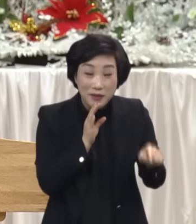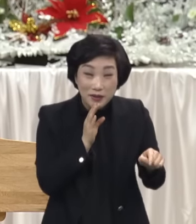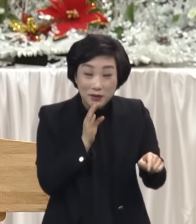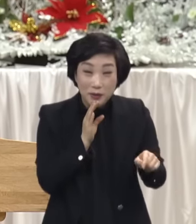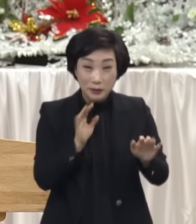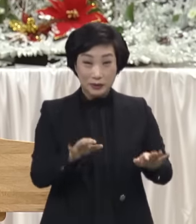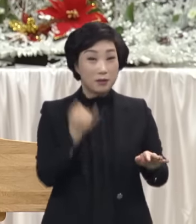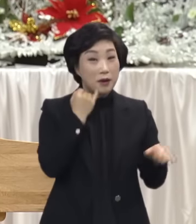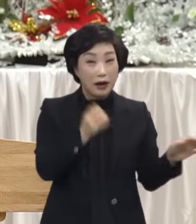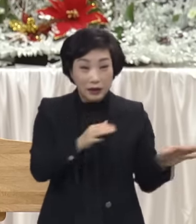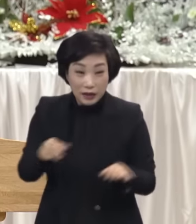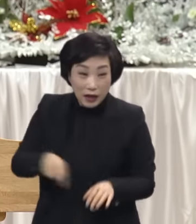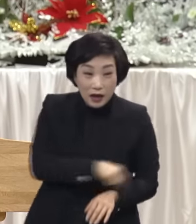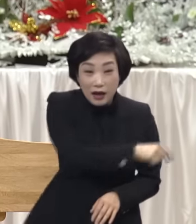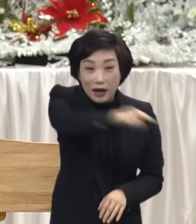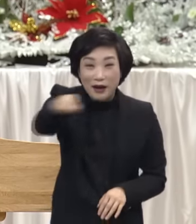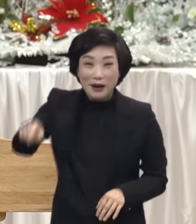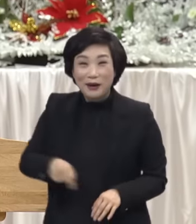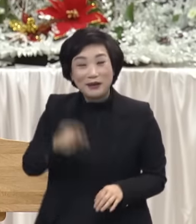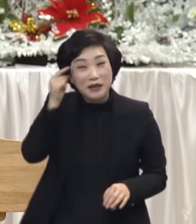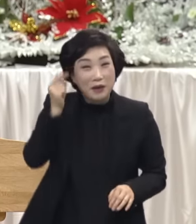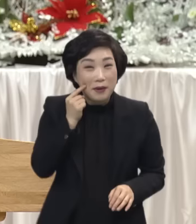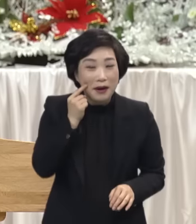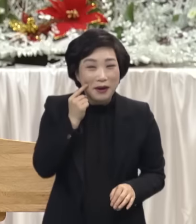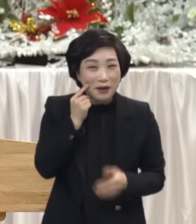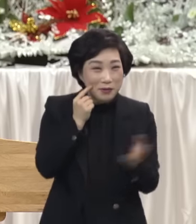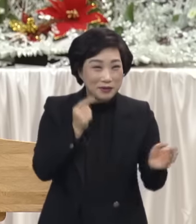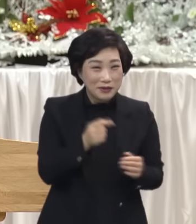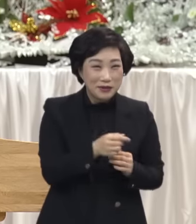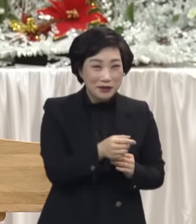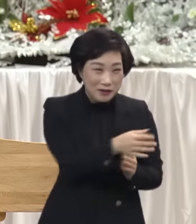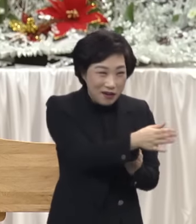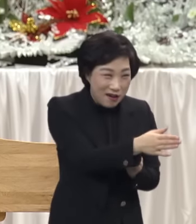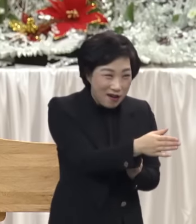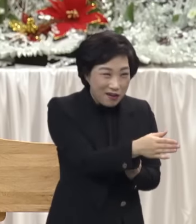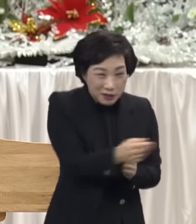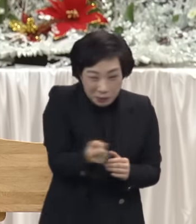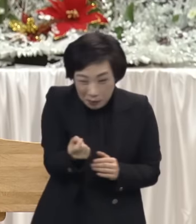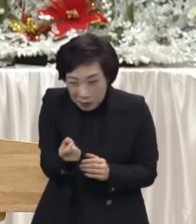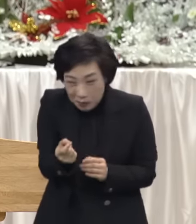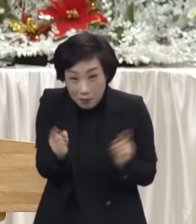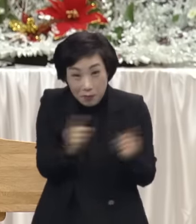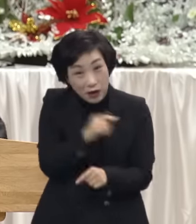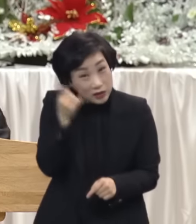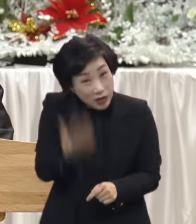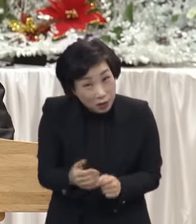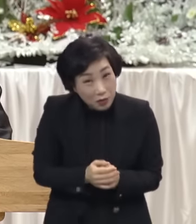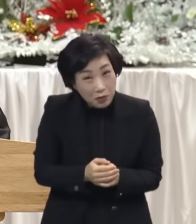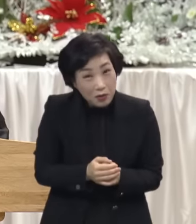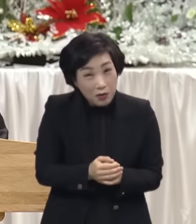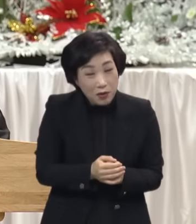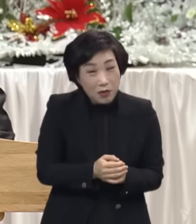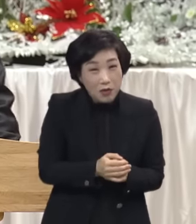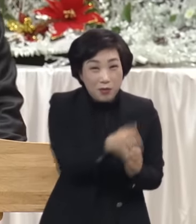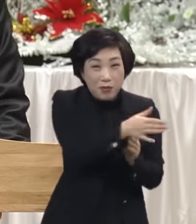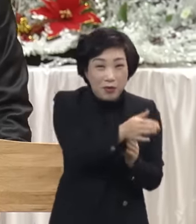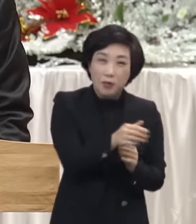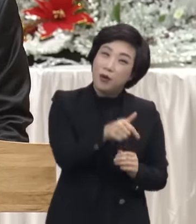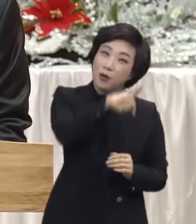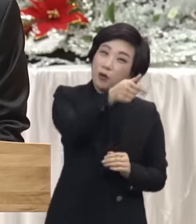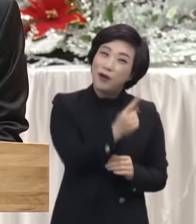바다에 여러분 광어가 도달이 되는 거 봤어요? 어? 예,